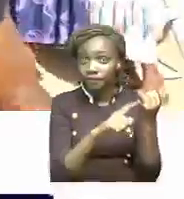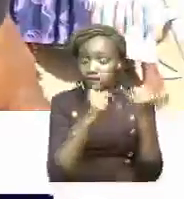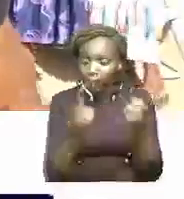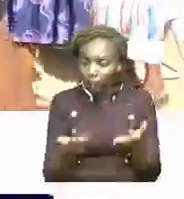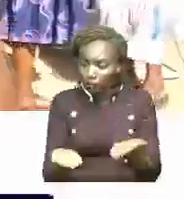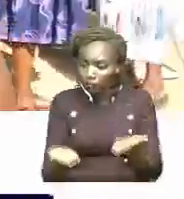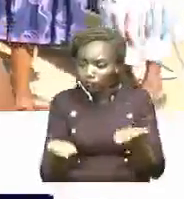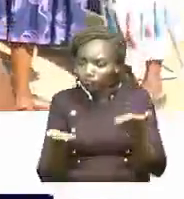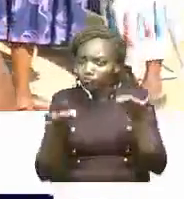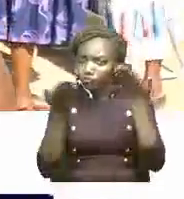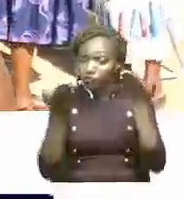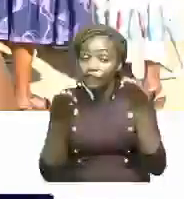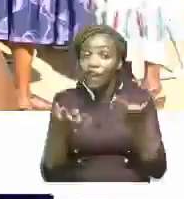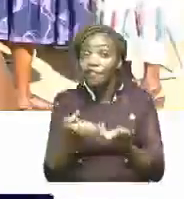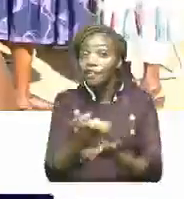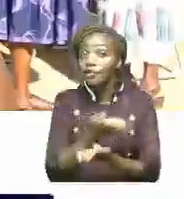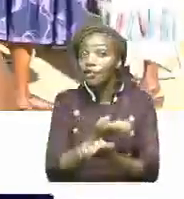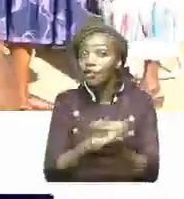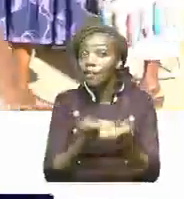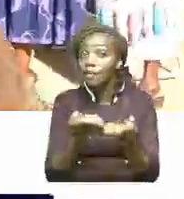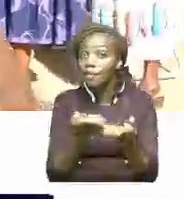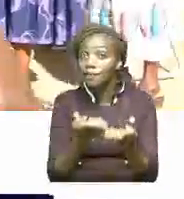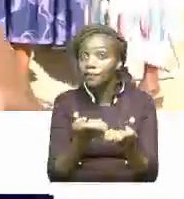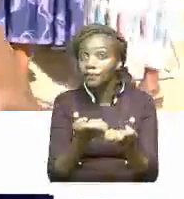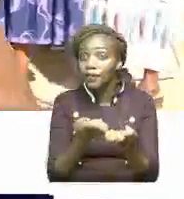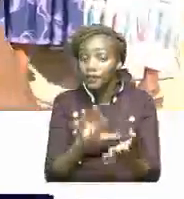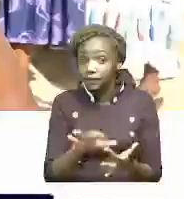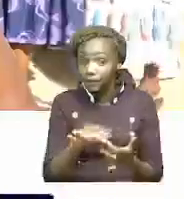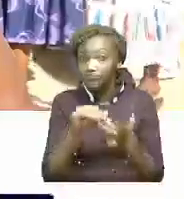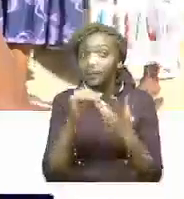uchumi, hasa uchumi unaolingana na maji.